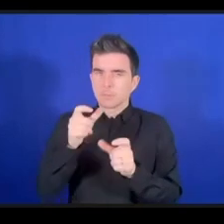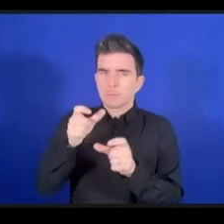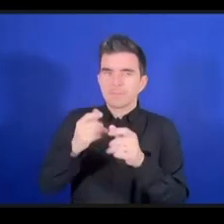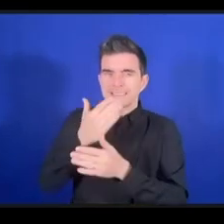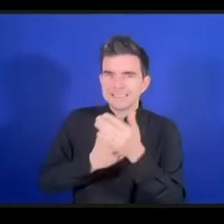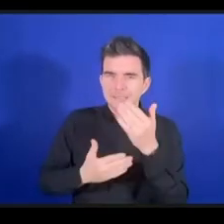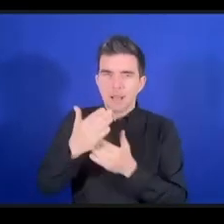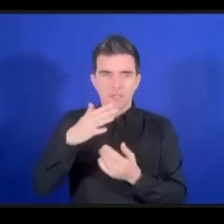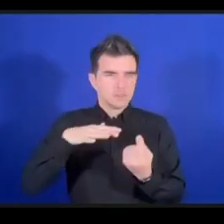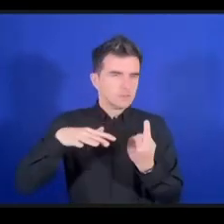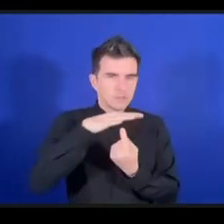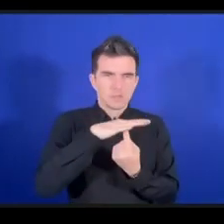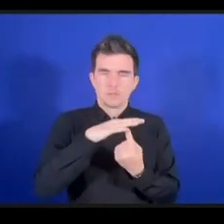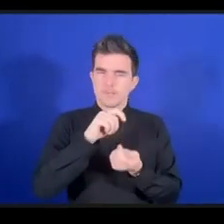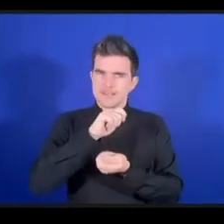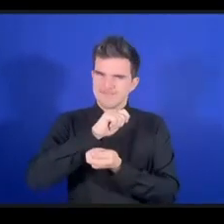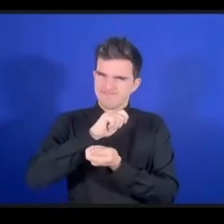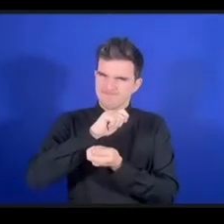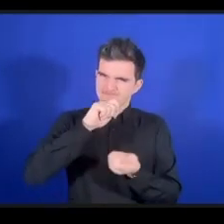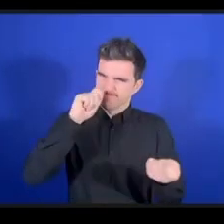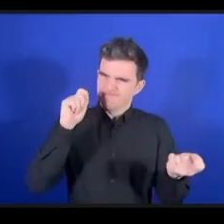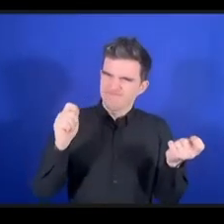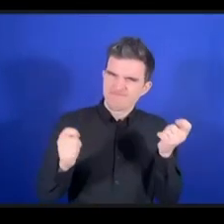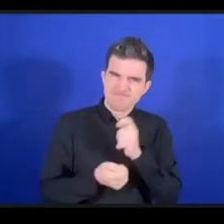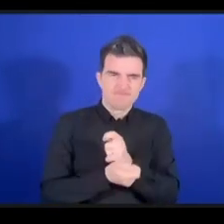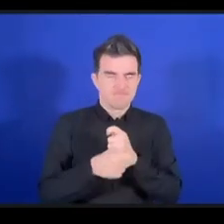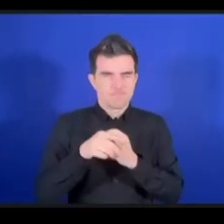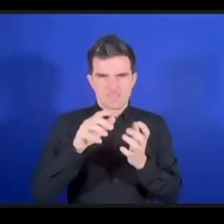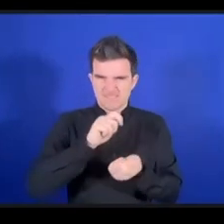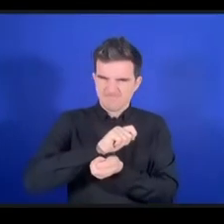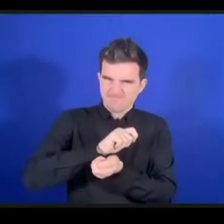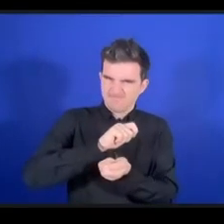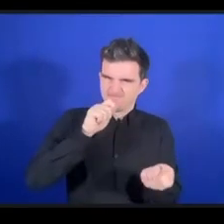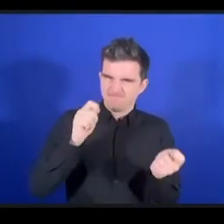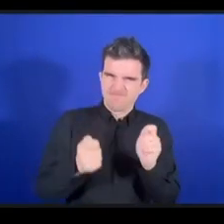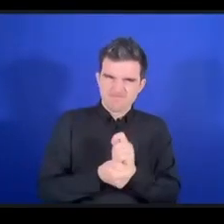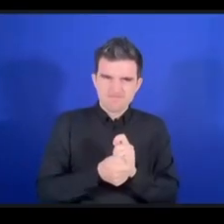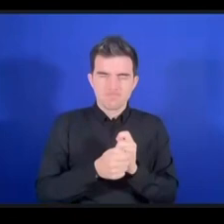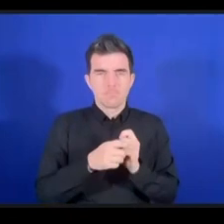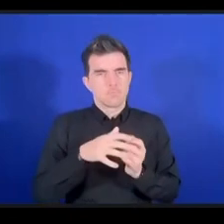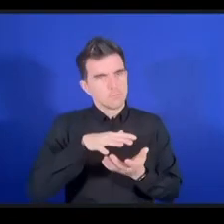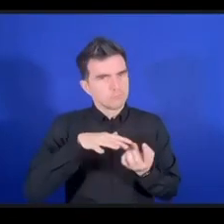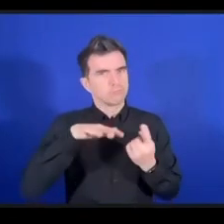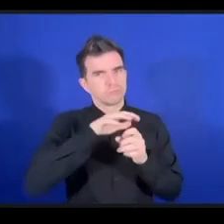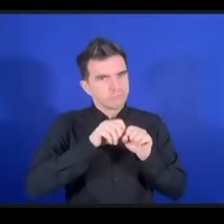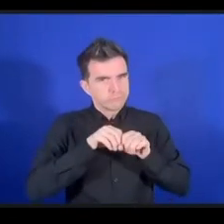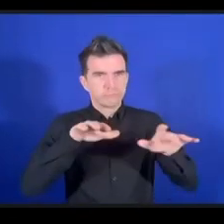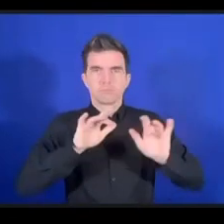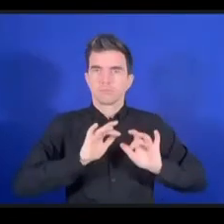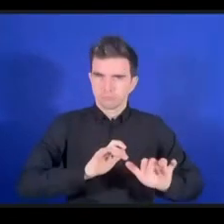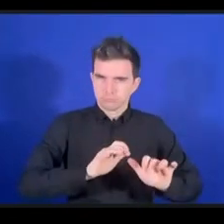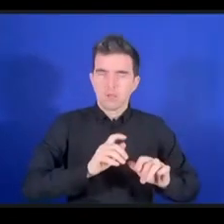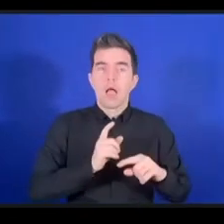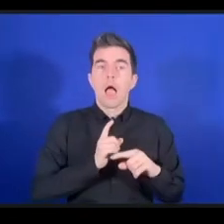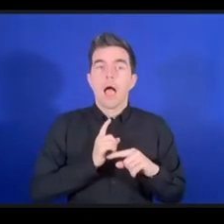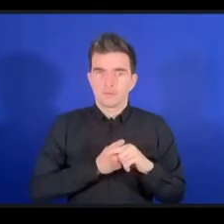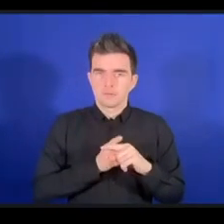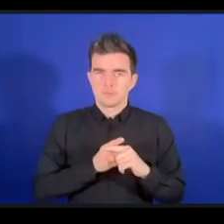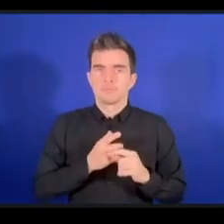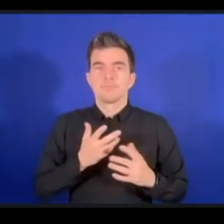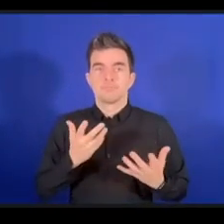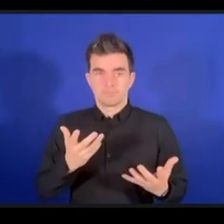我们第二个目标就是整体上要让网络的空间让残障人士也可以使